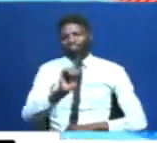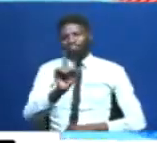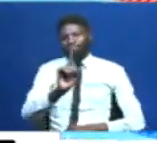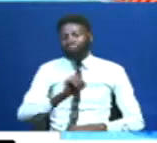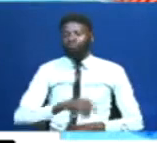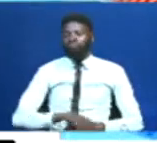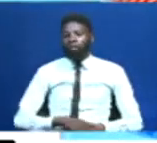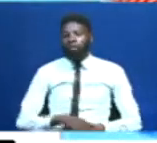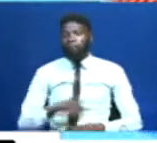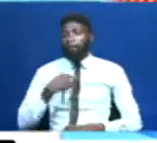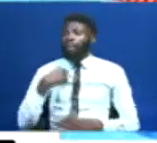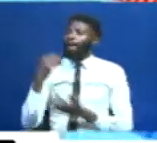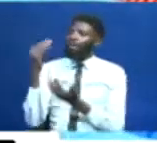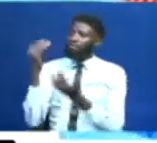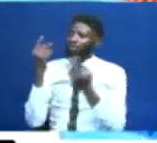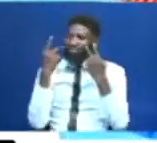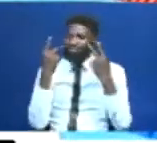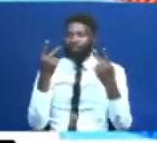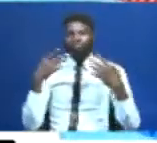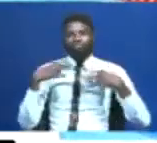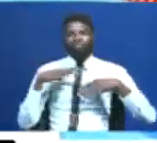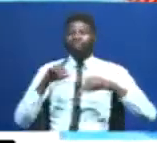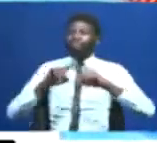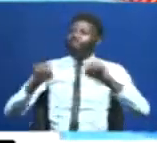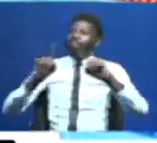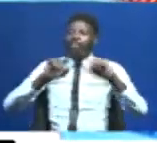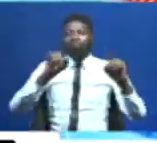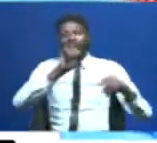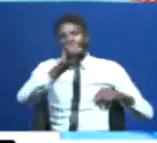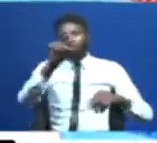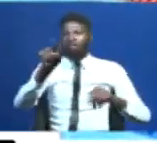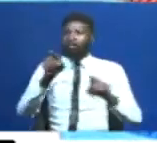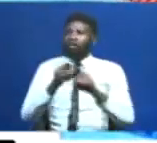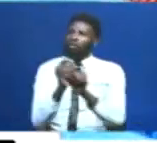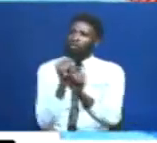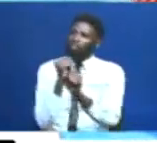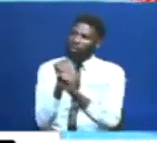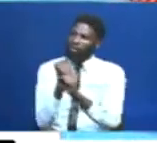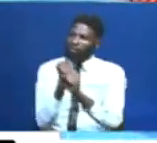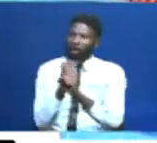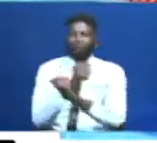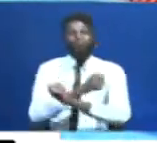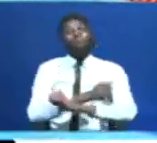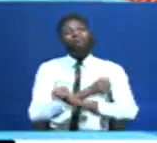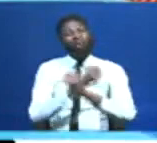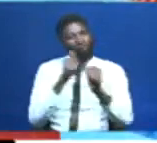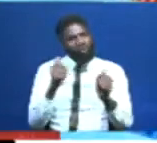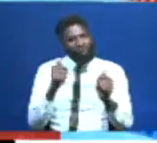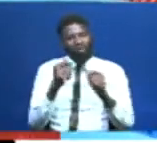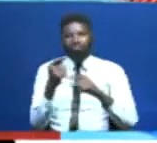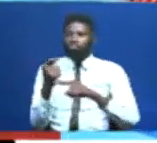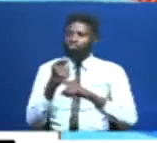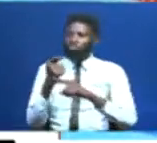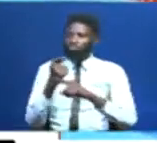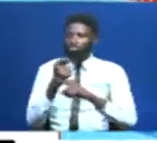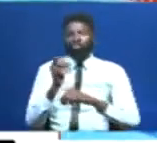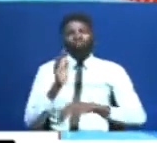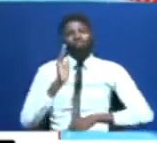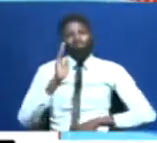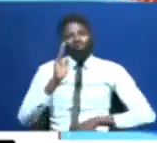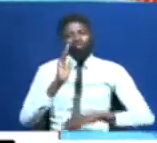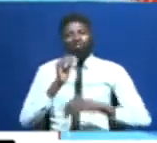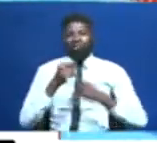I expect to see other people and to perform really well. Yeah, so training is going to be tough this week,